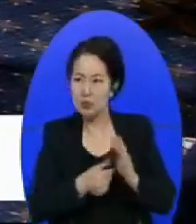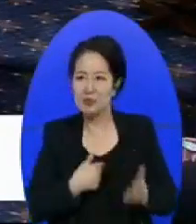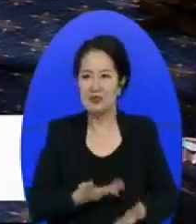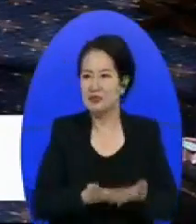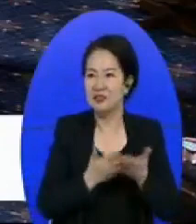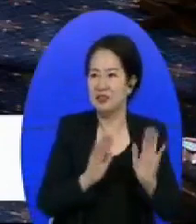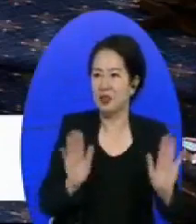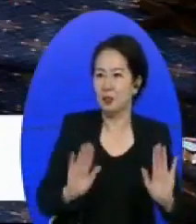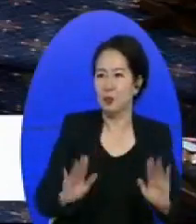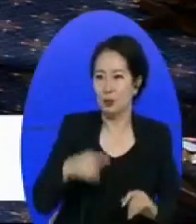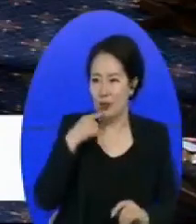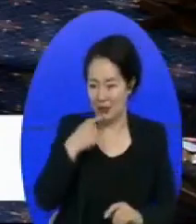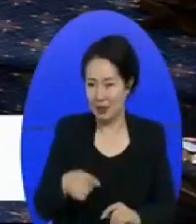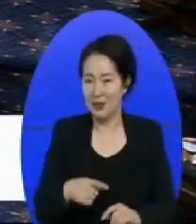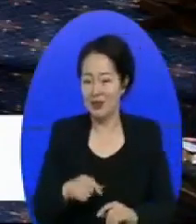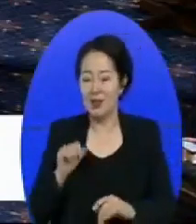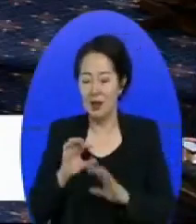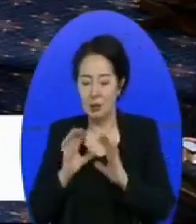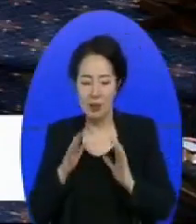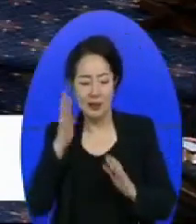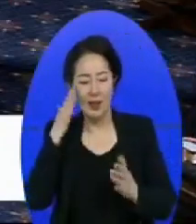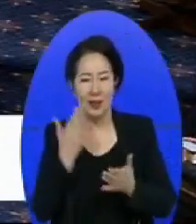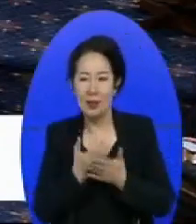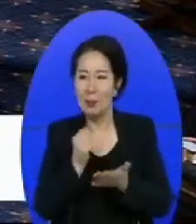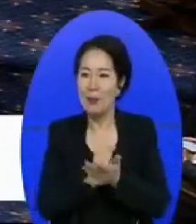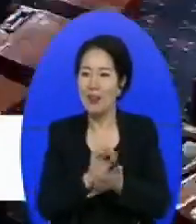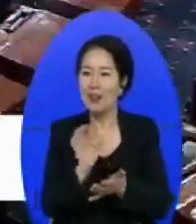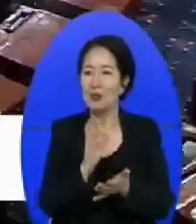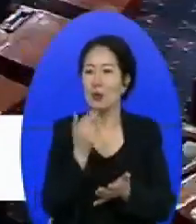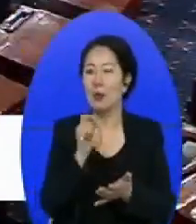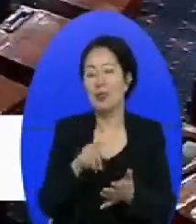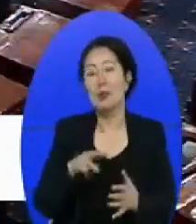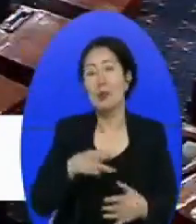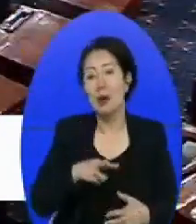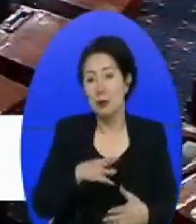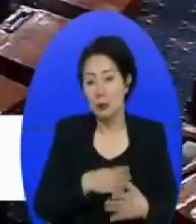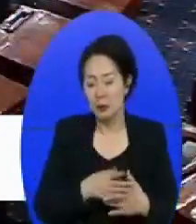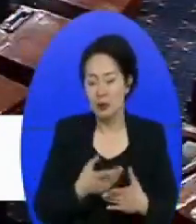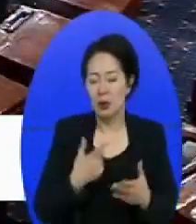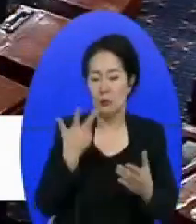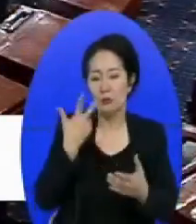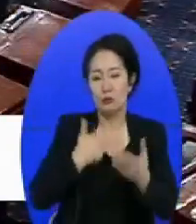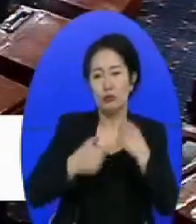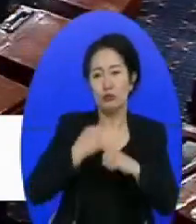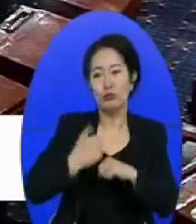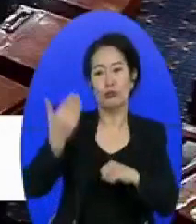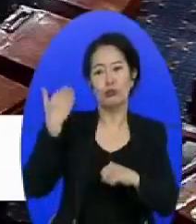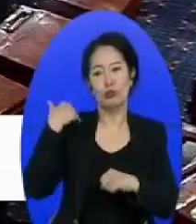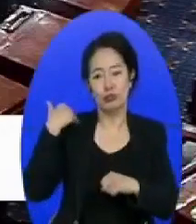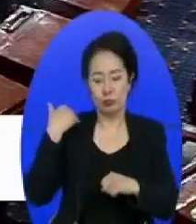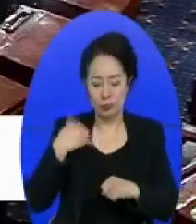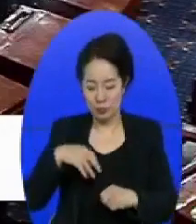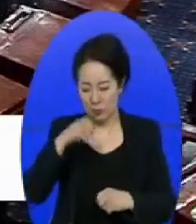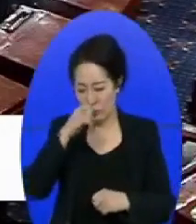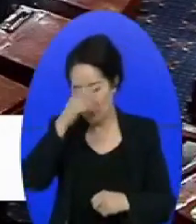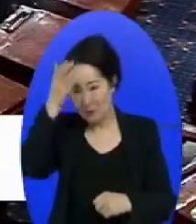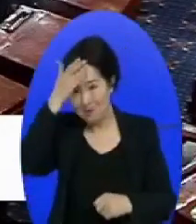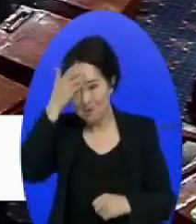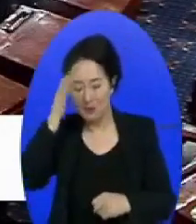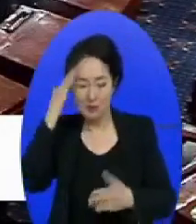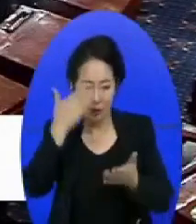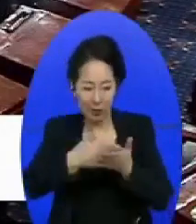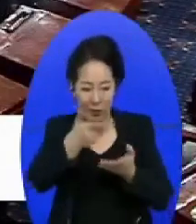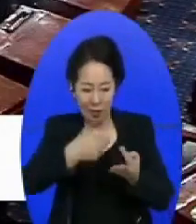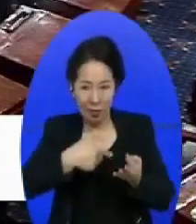дэмжихгүй гэдгийг аль хэдийн мэдгдсэн учраас энэ санал батлагдахгүй байх магадлал өндөр байна. За өнгөрсөн 3 жилийн хугацаанд Конгресс Трампын засаг захиргаанаас санал